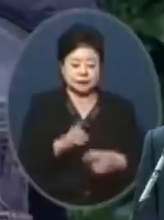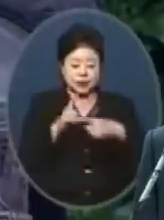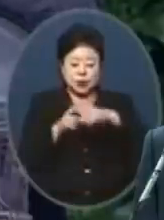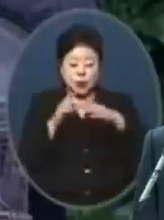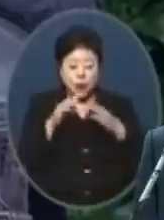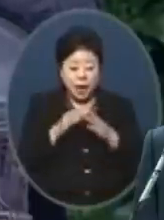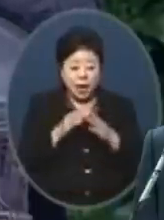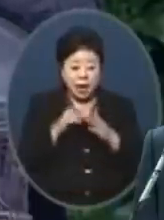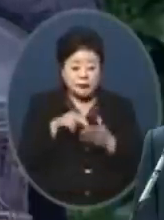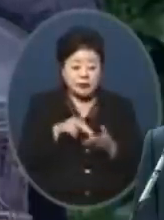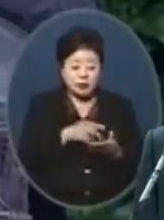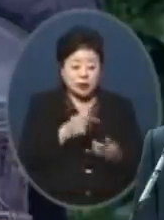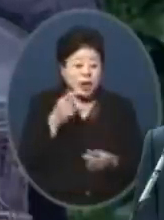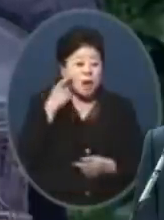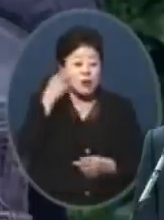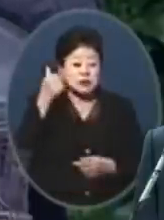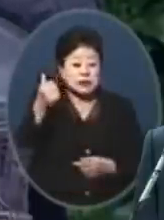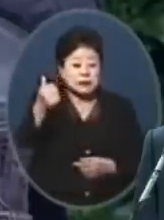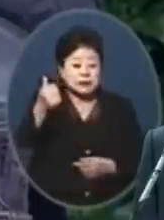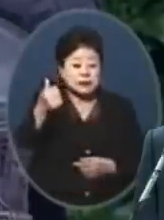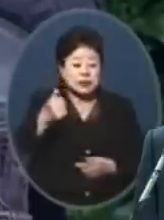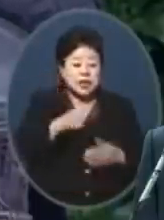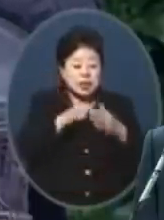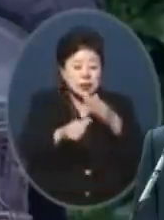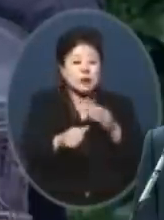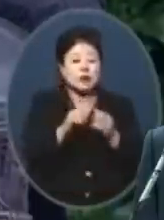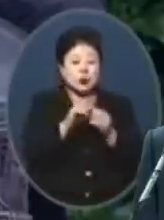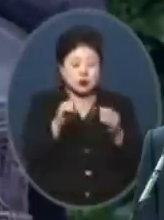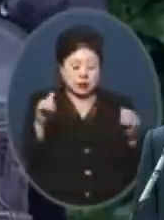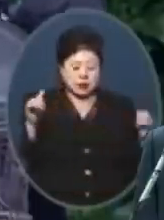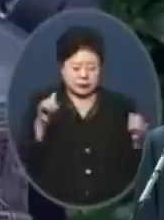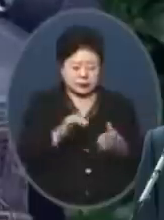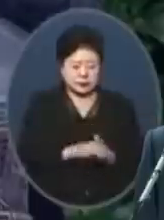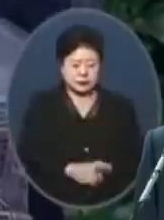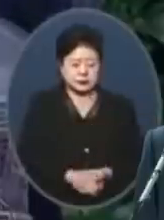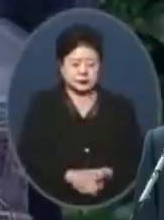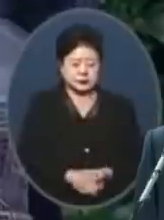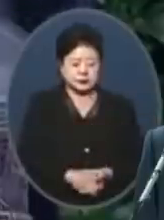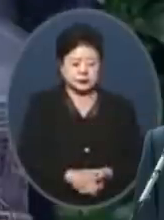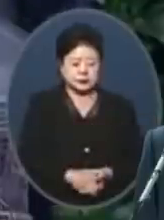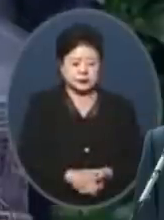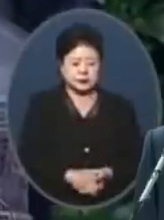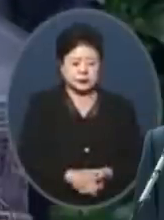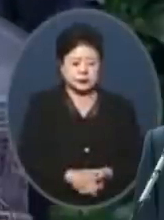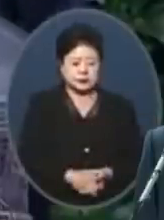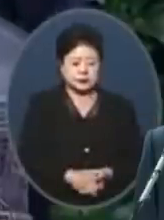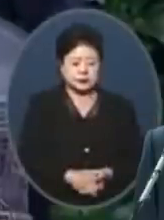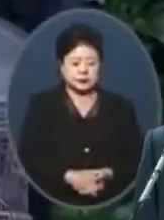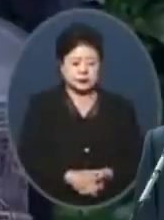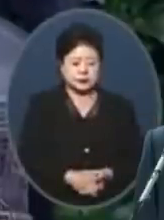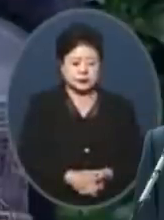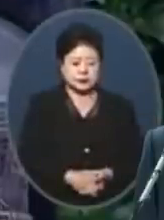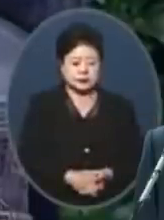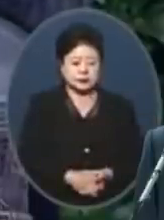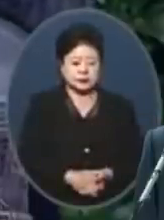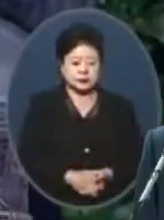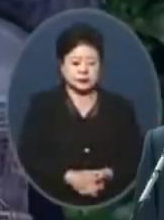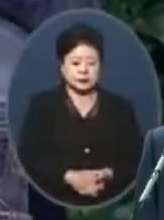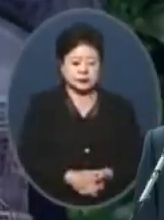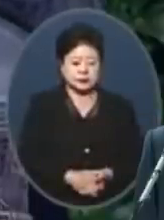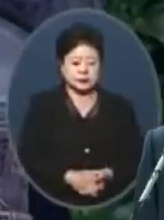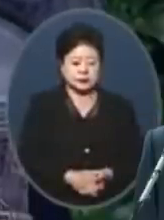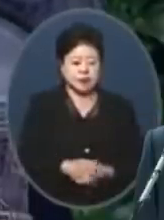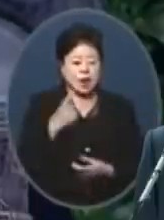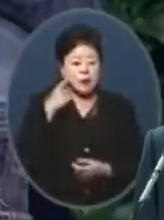교회도 목사님이 지도자인 것입니다. The same is true in the church. You, the pastors, are the